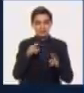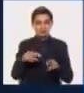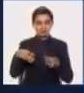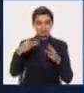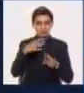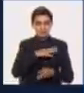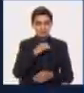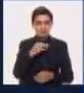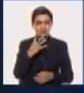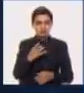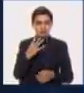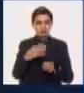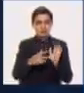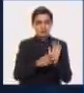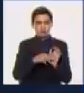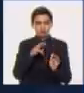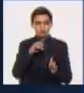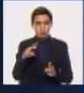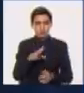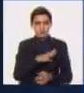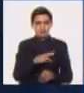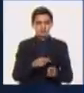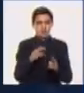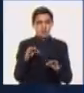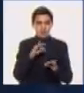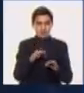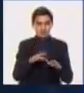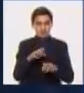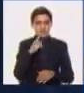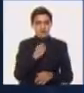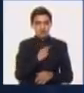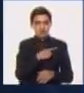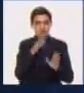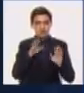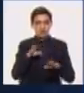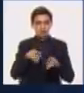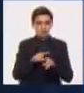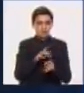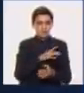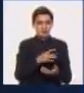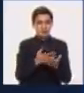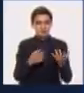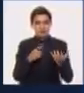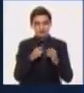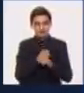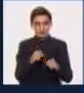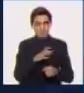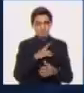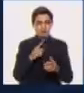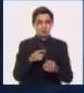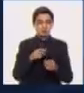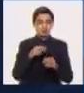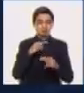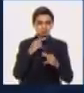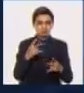орнатылды. 448 томнан тұратын қылмыстық істе әскерлерге қызметіне салғырттық, оқ-дәрі пайдалану мен оны қолданудағы талаптарды